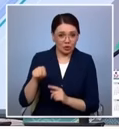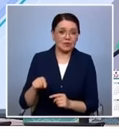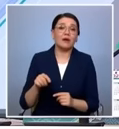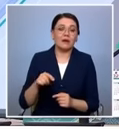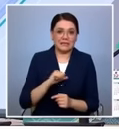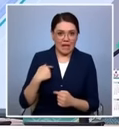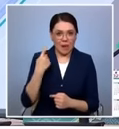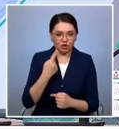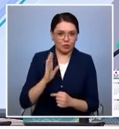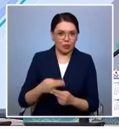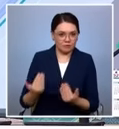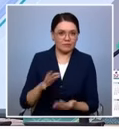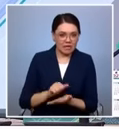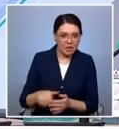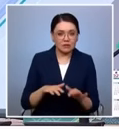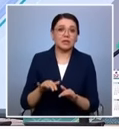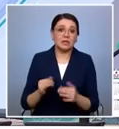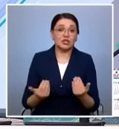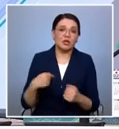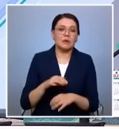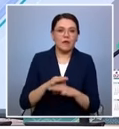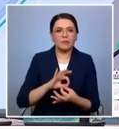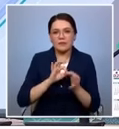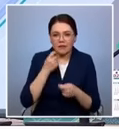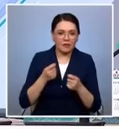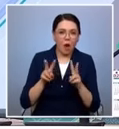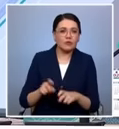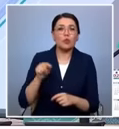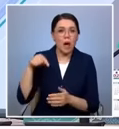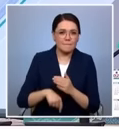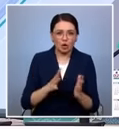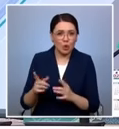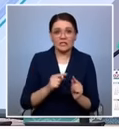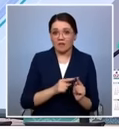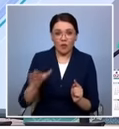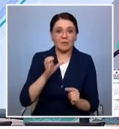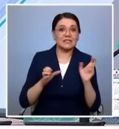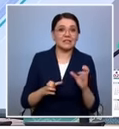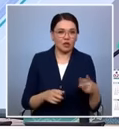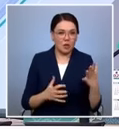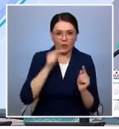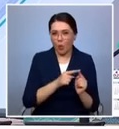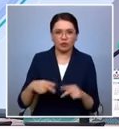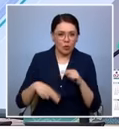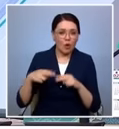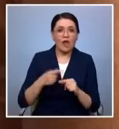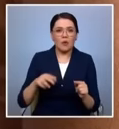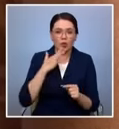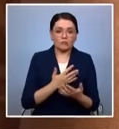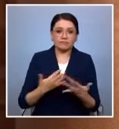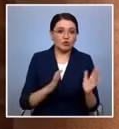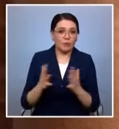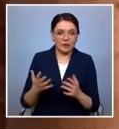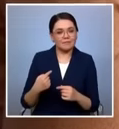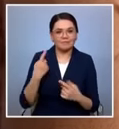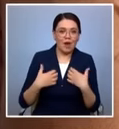встретиться с дорогим Радием Фаритовичем, согласился бы на эту встречу. Любимый писатель у Хабирова Булгаков.